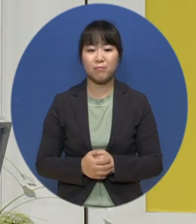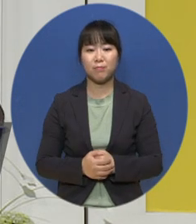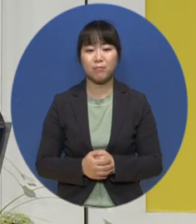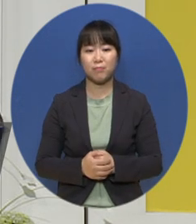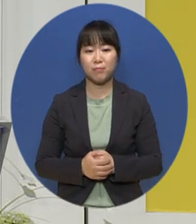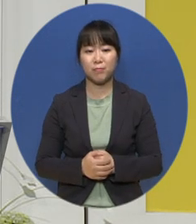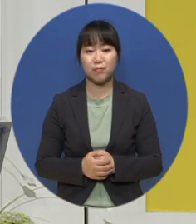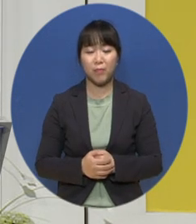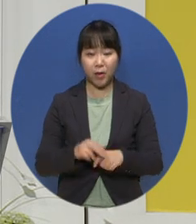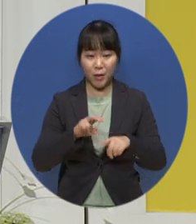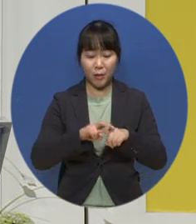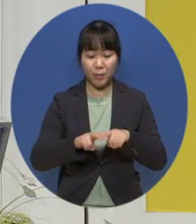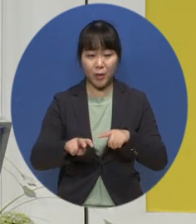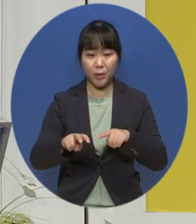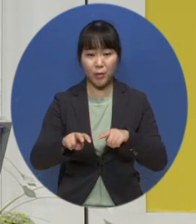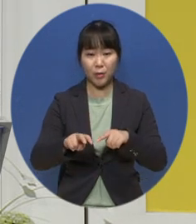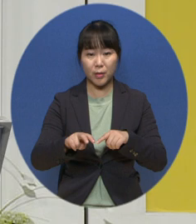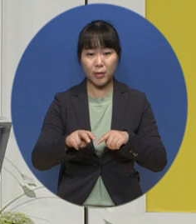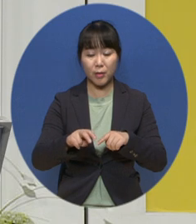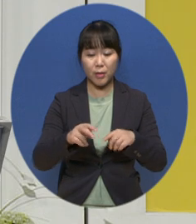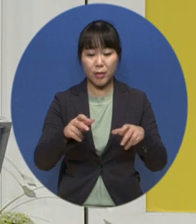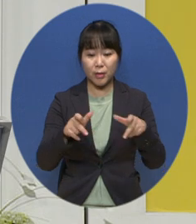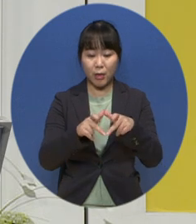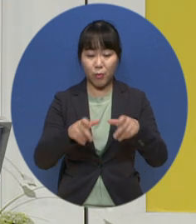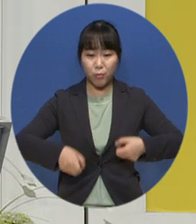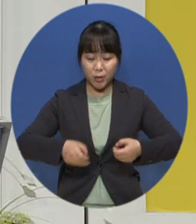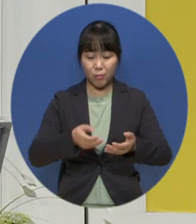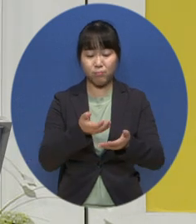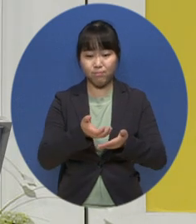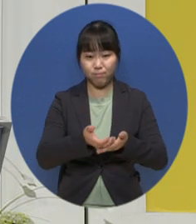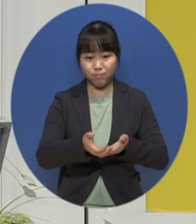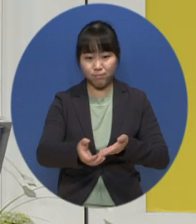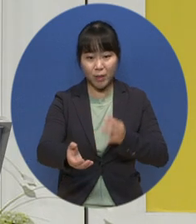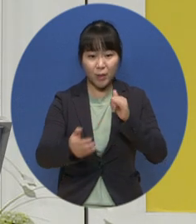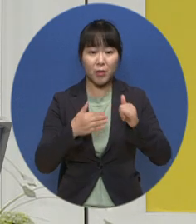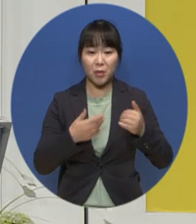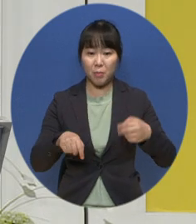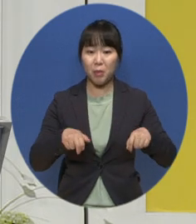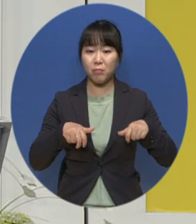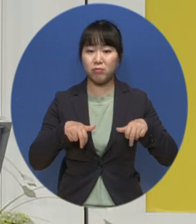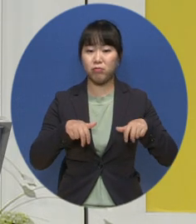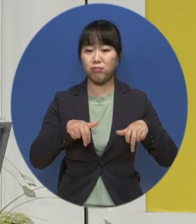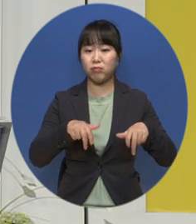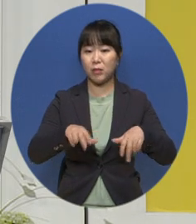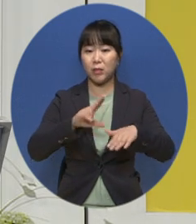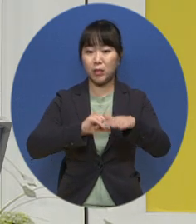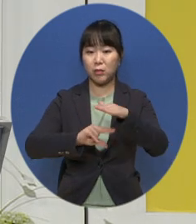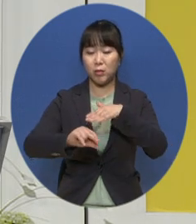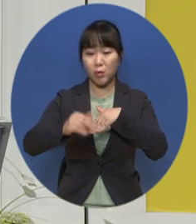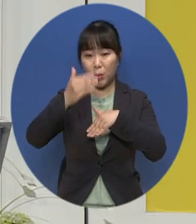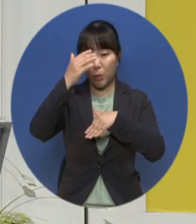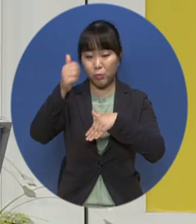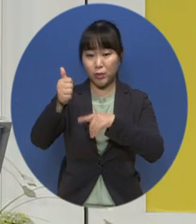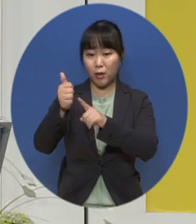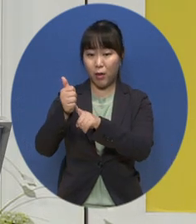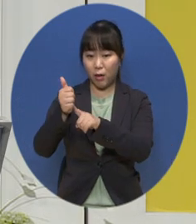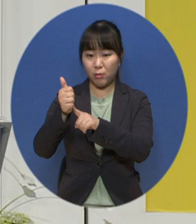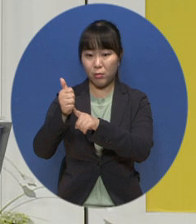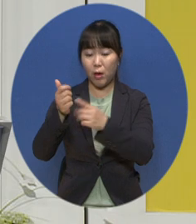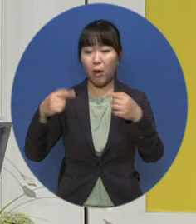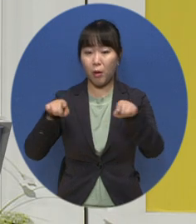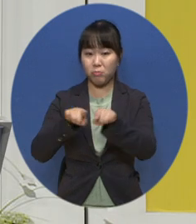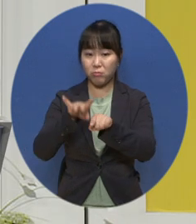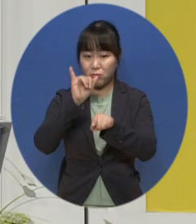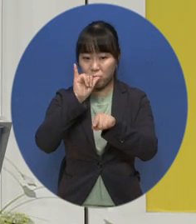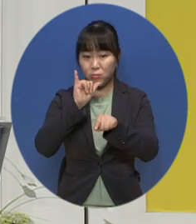배들이 보트 칼을 만들어 나도 그렇게 az 번 수정 되셨지요 어제 하철 그렇게 어 본부장 도